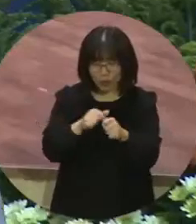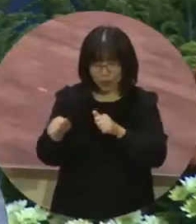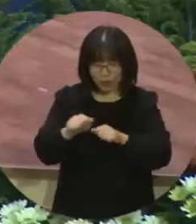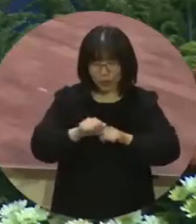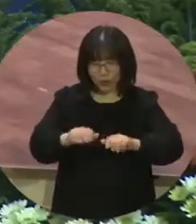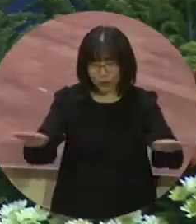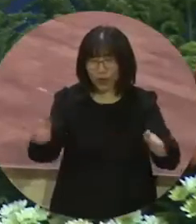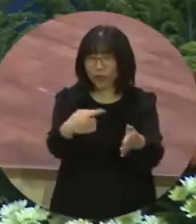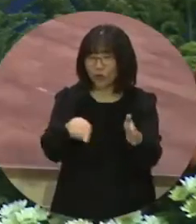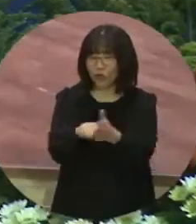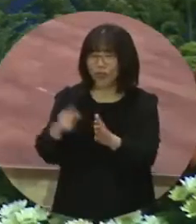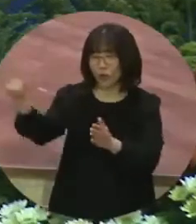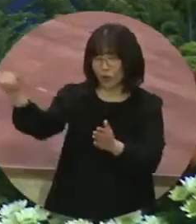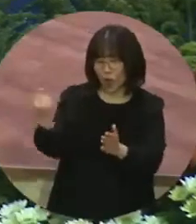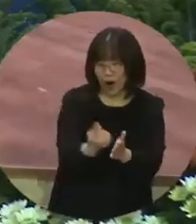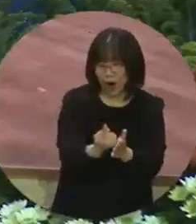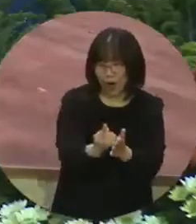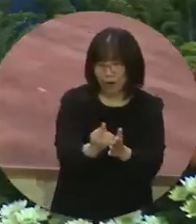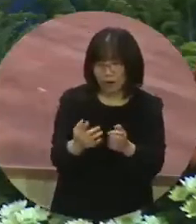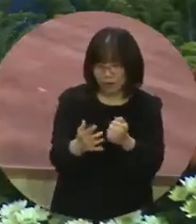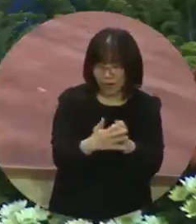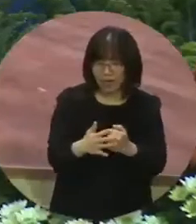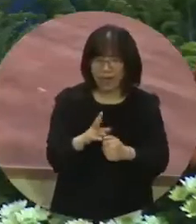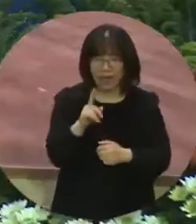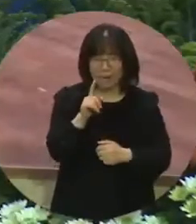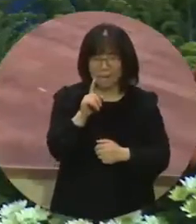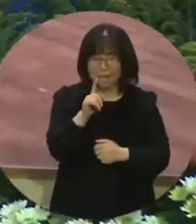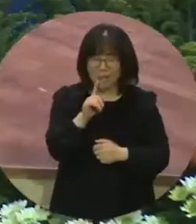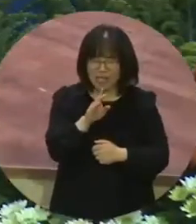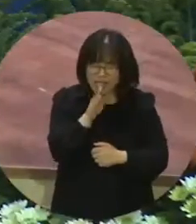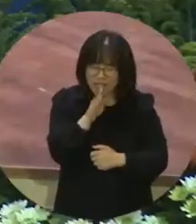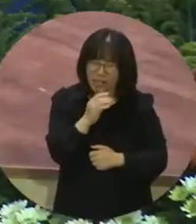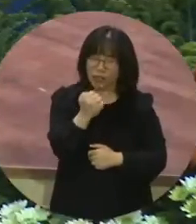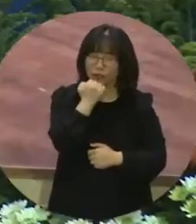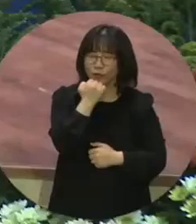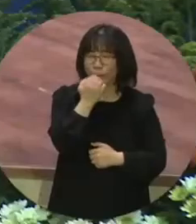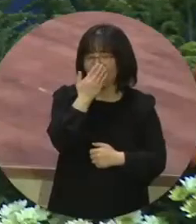왔던 예수님이 웃지 않았을 리가 없다라는 것입니다.